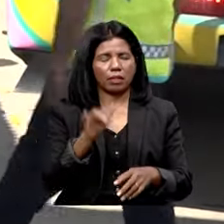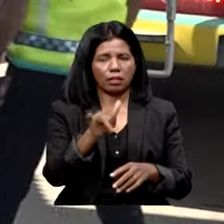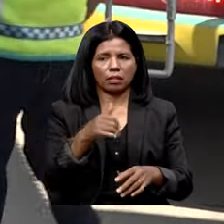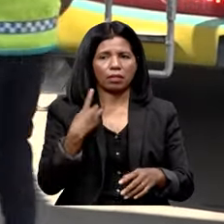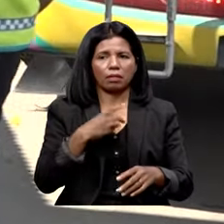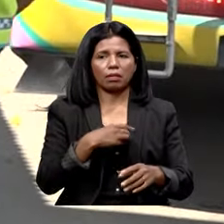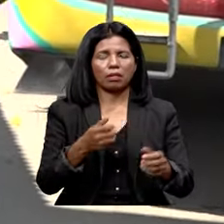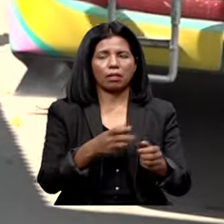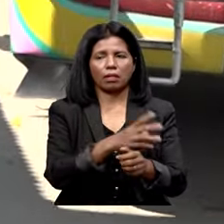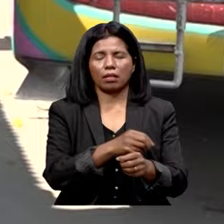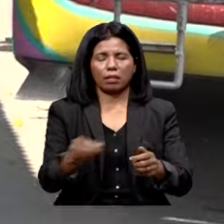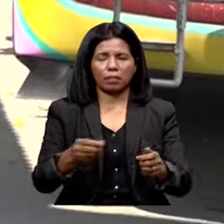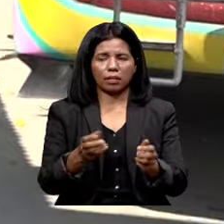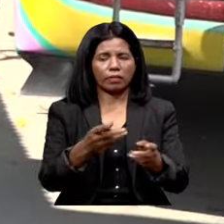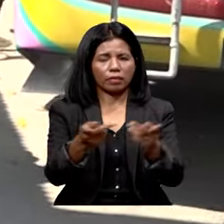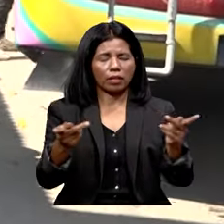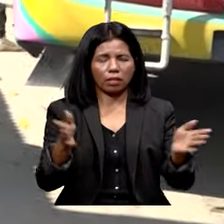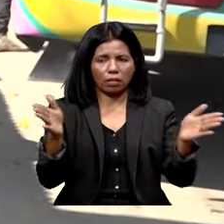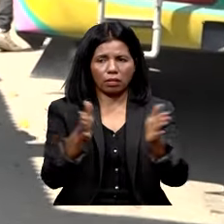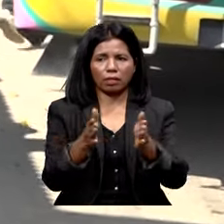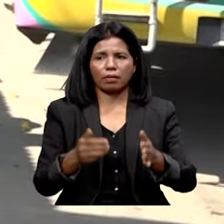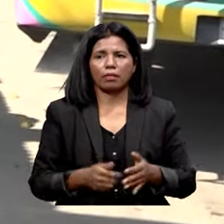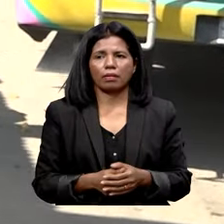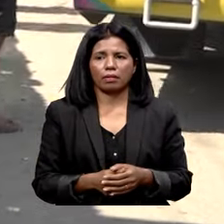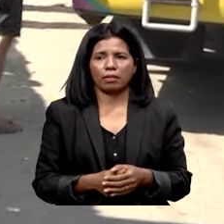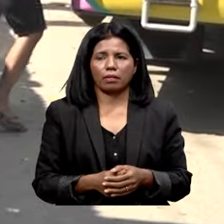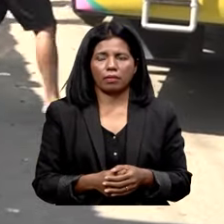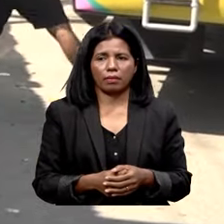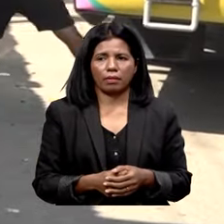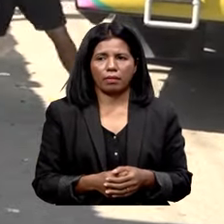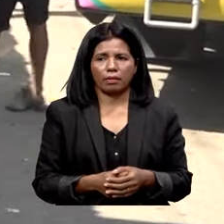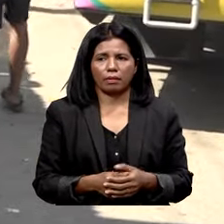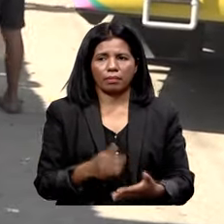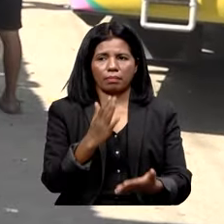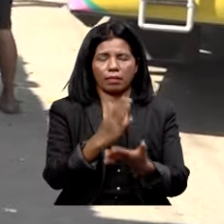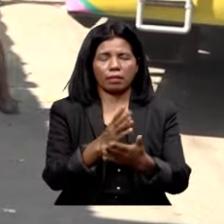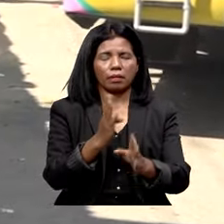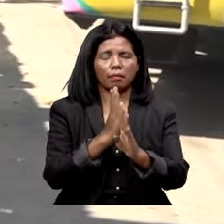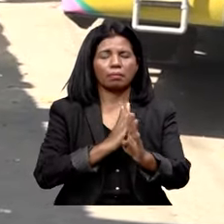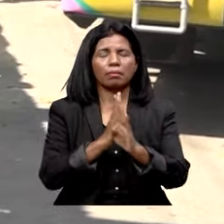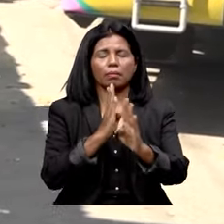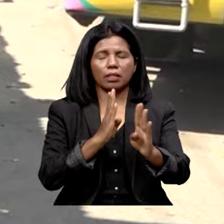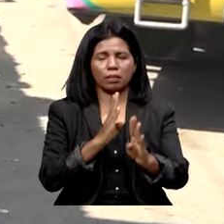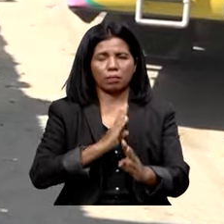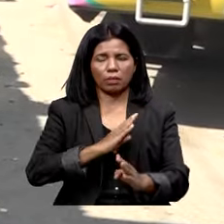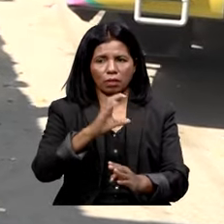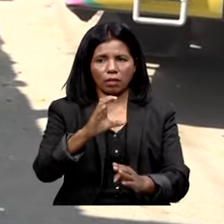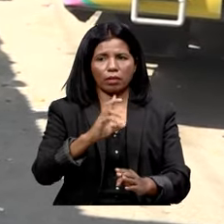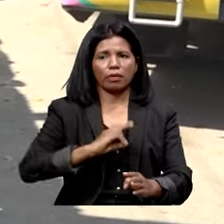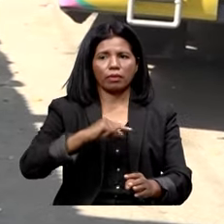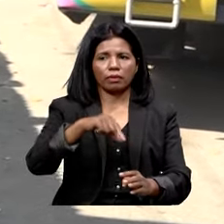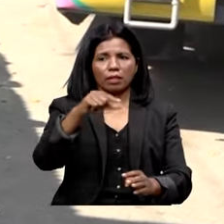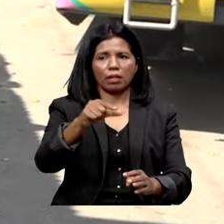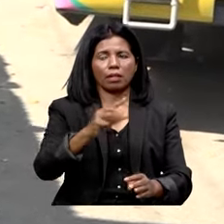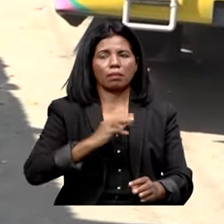amne idane ma kalamdo kokorra. Tama ira pasaret, ira lapasaret, palne ma kusera. Para ene ase bis bokonia. Ira be bikeke o be